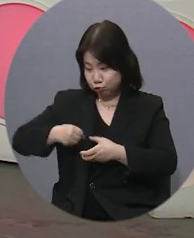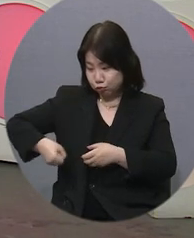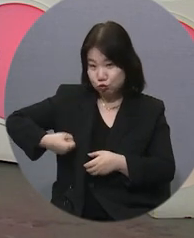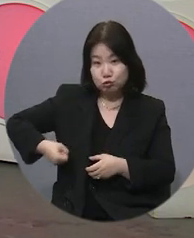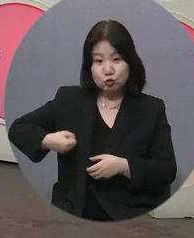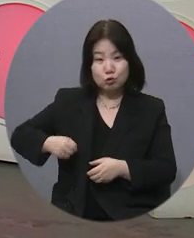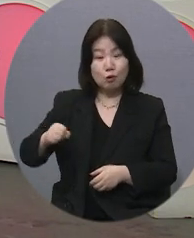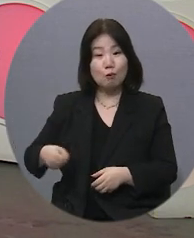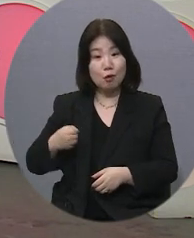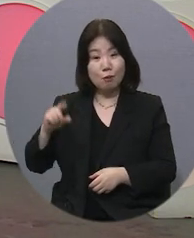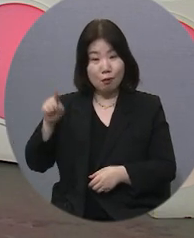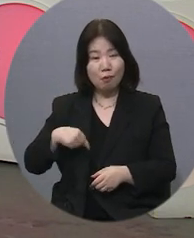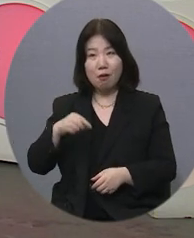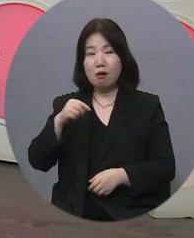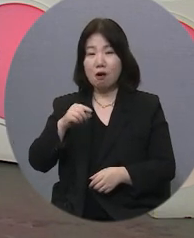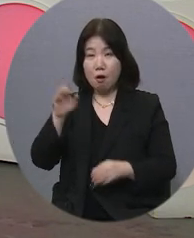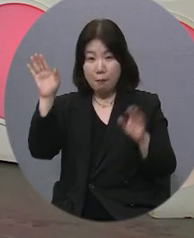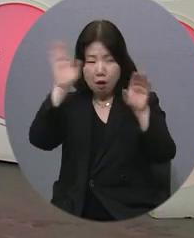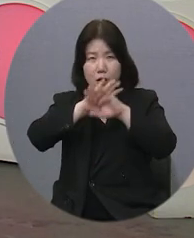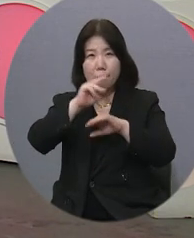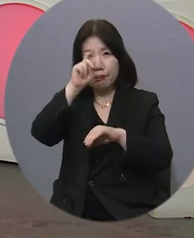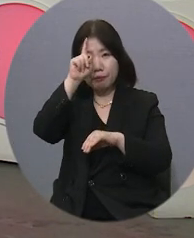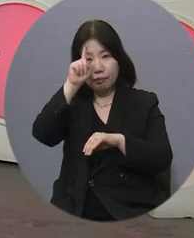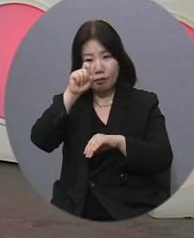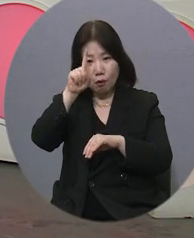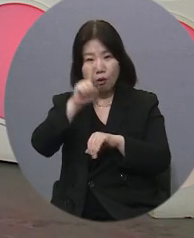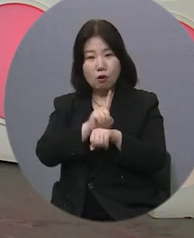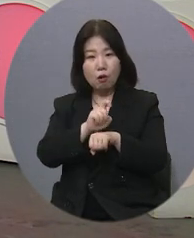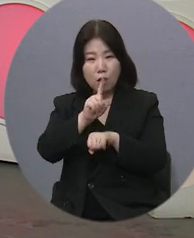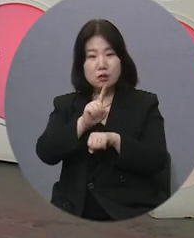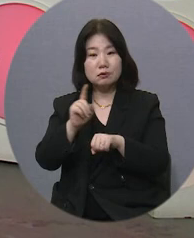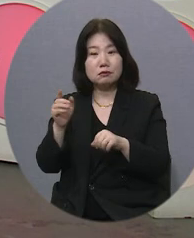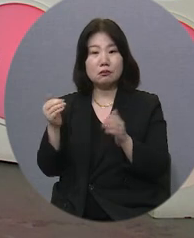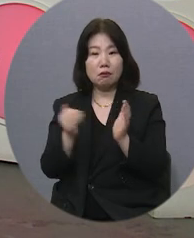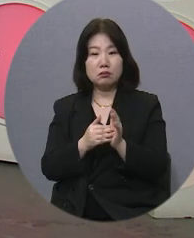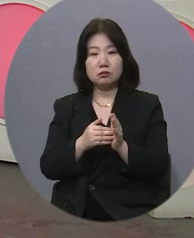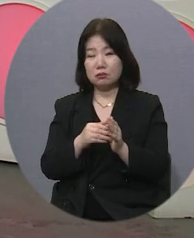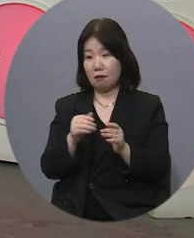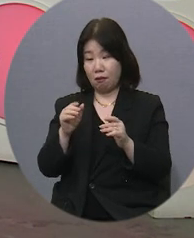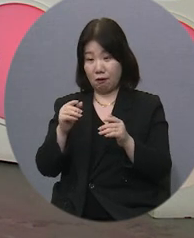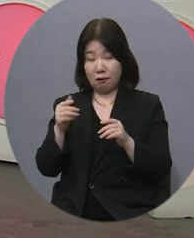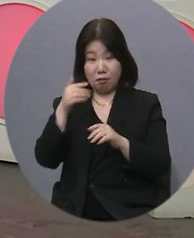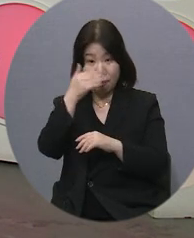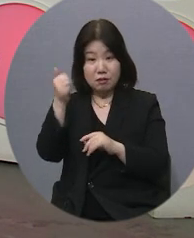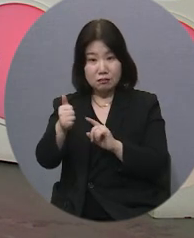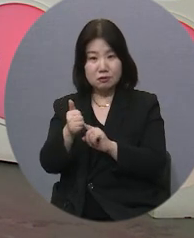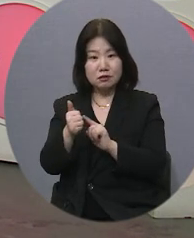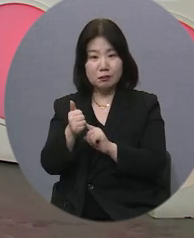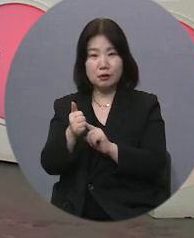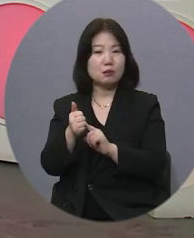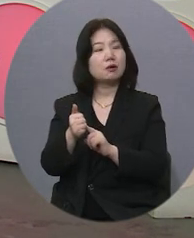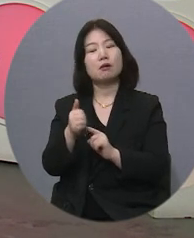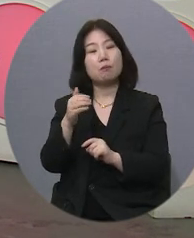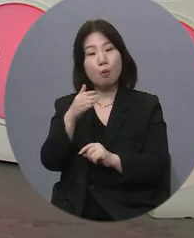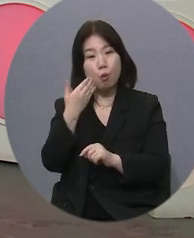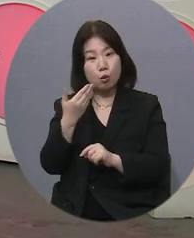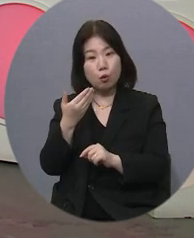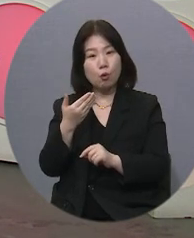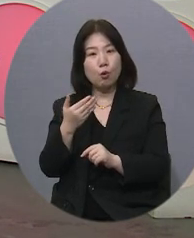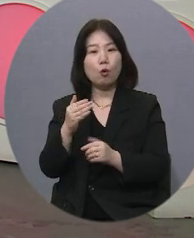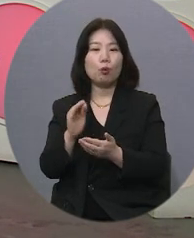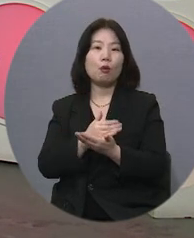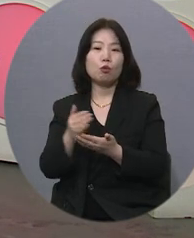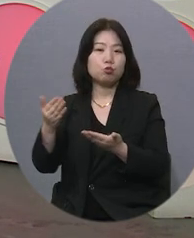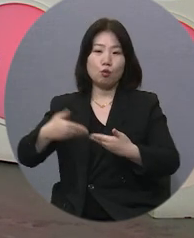이게 뭐냐 한 11시까지 이제 알바를 하니까 그 사장님이 싸주셨다는 거야. 이제 음식을 좀 오늘 좀 많이 준비를 해놨는데 그날